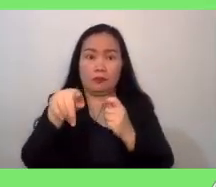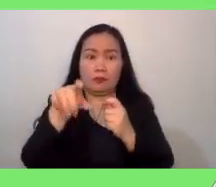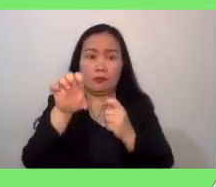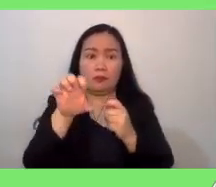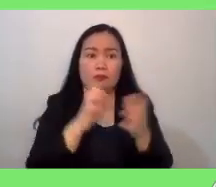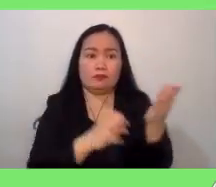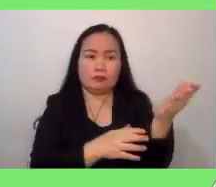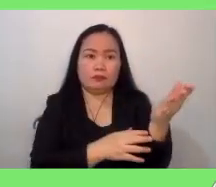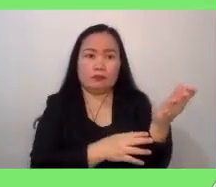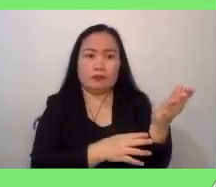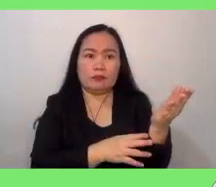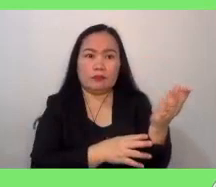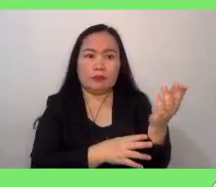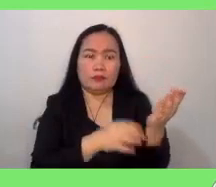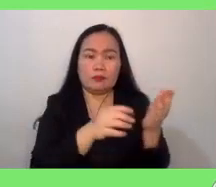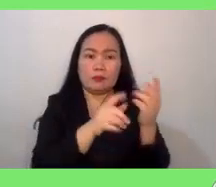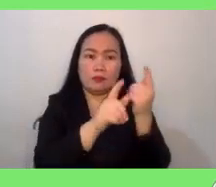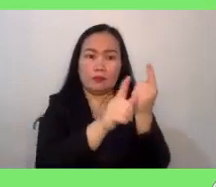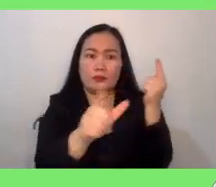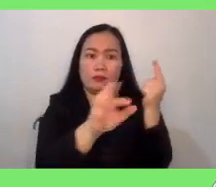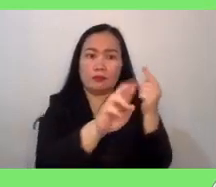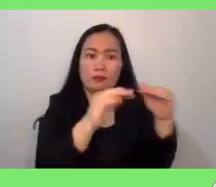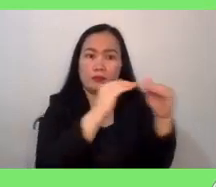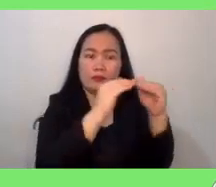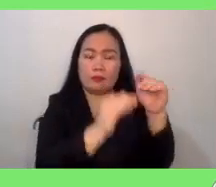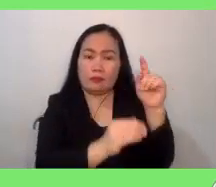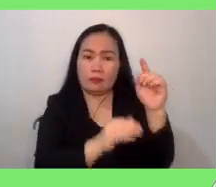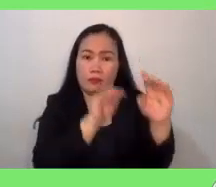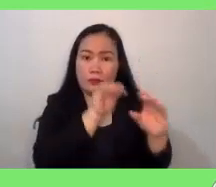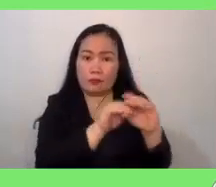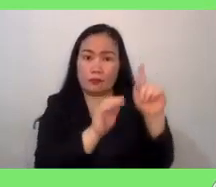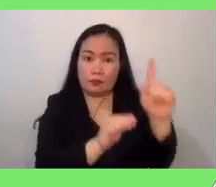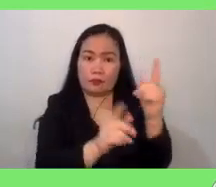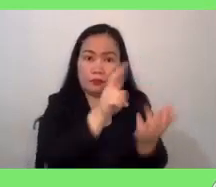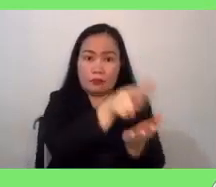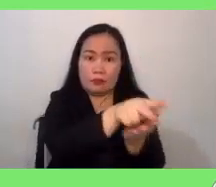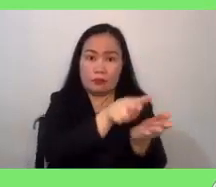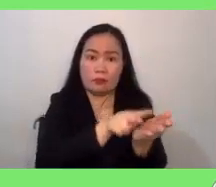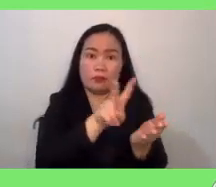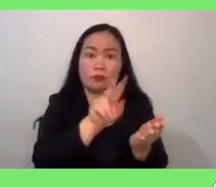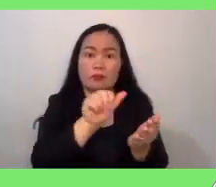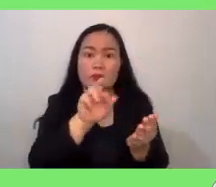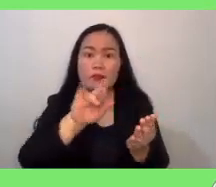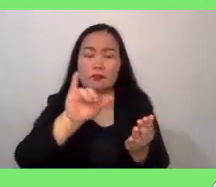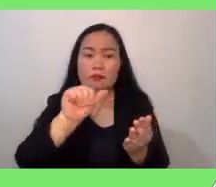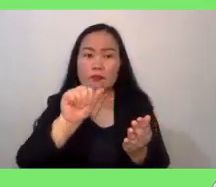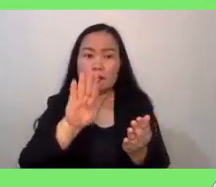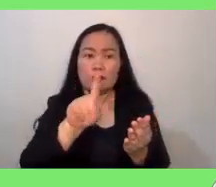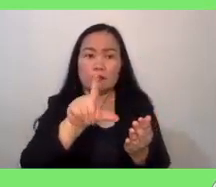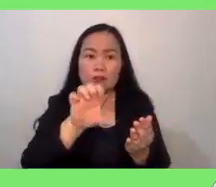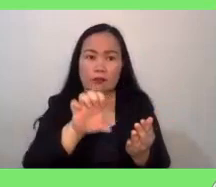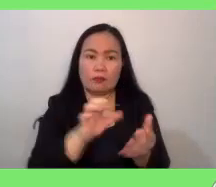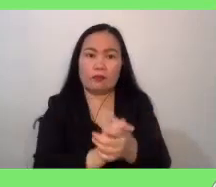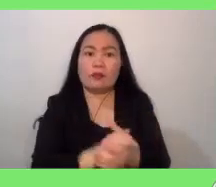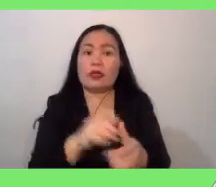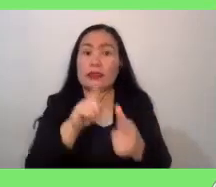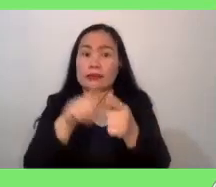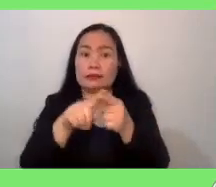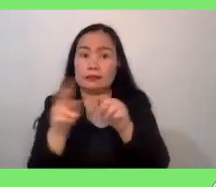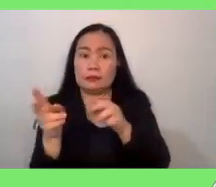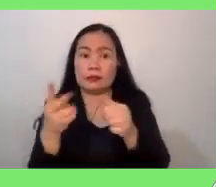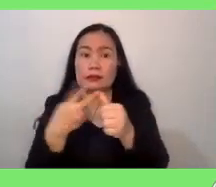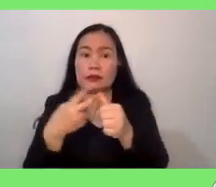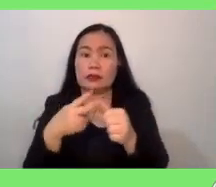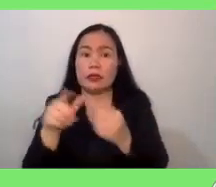Okay? Meron dito yung linear equations in one variable and linear equations in two variables. Okay.